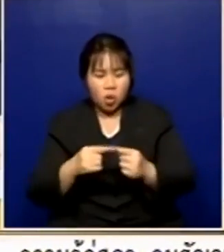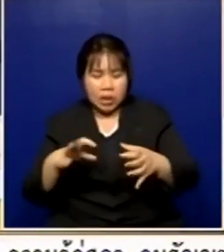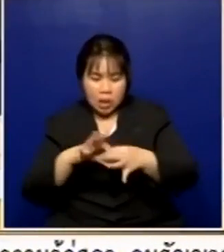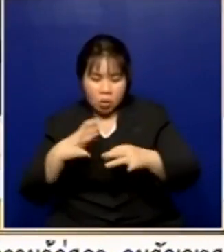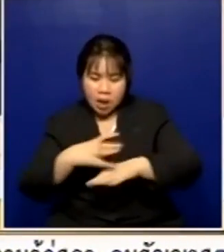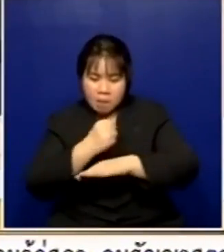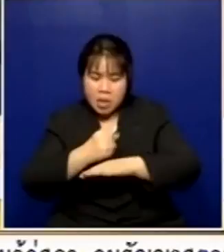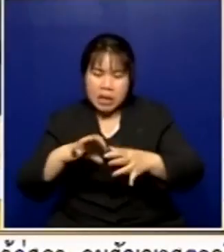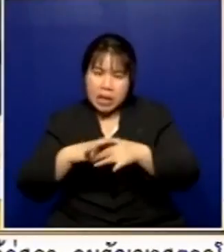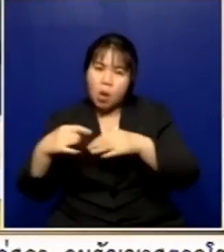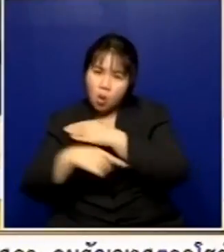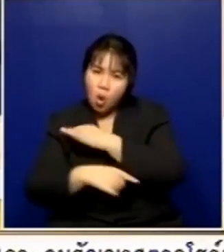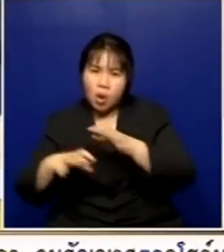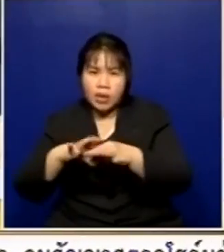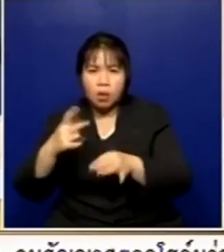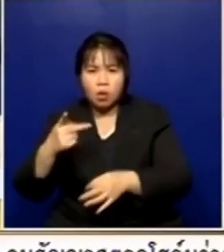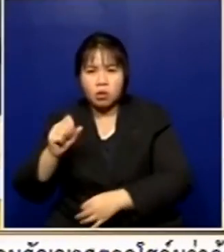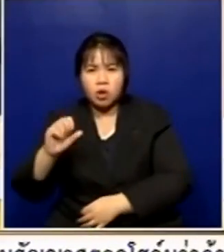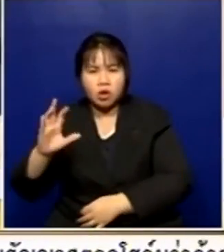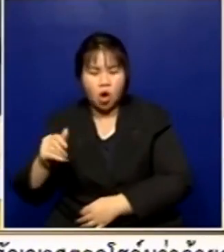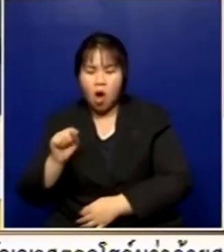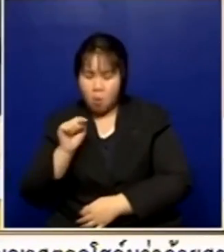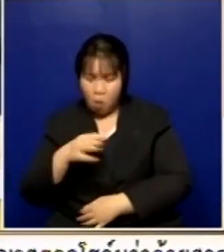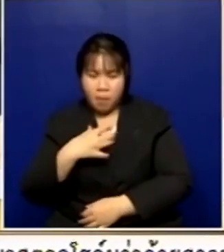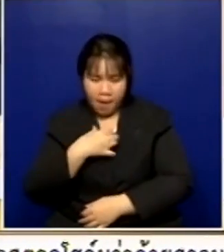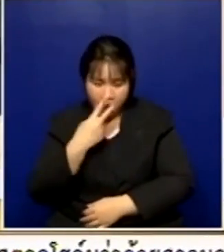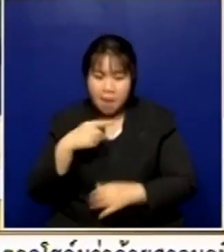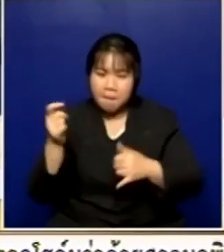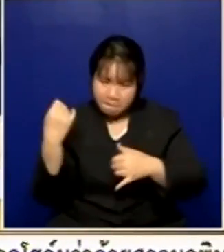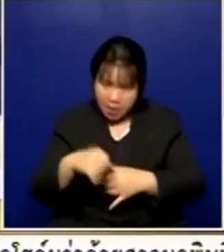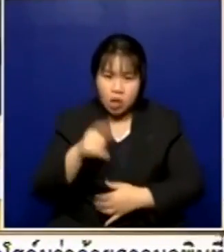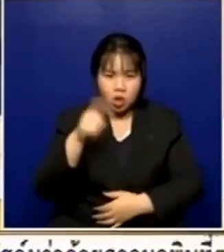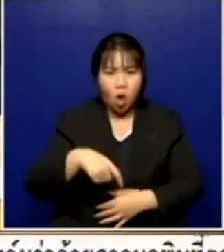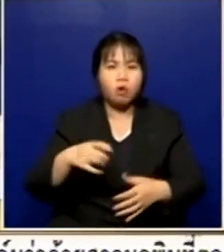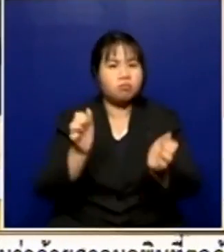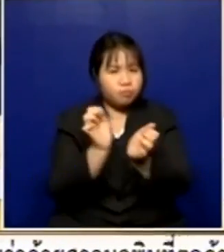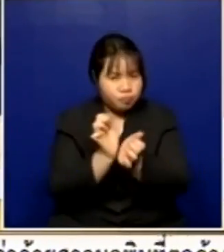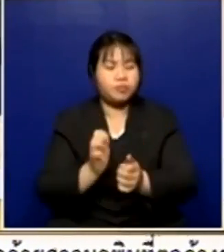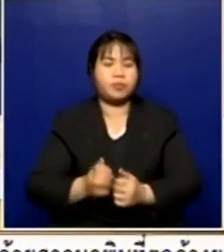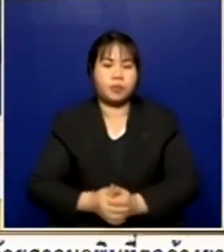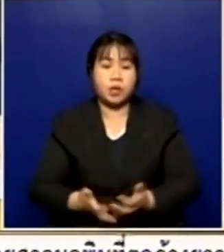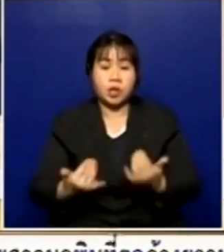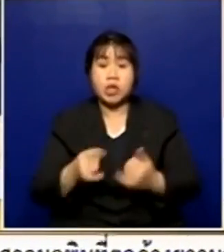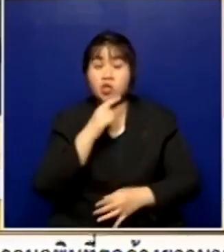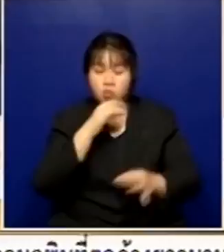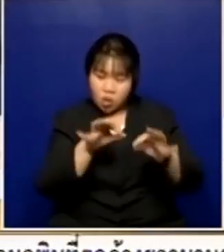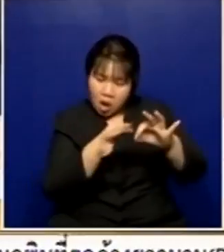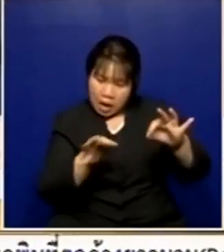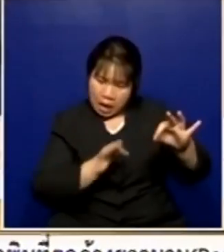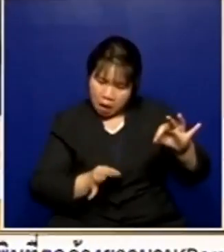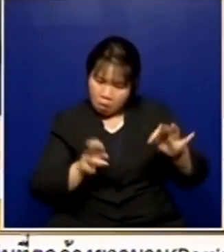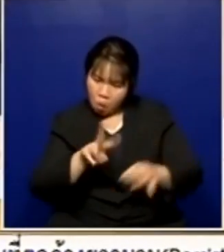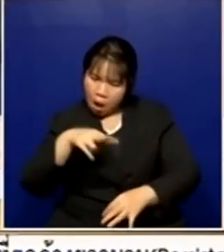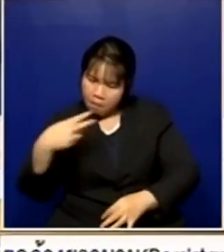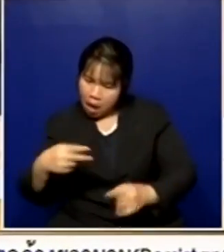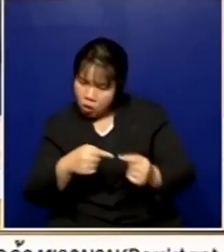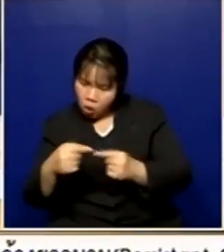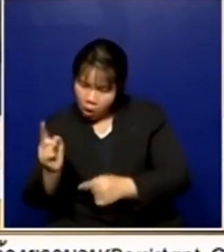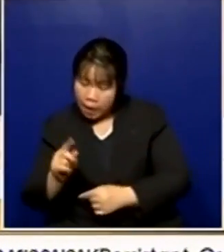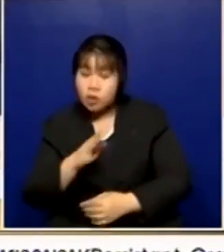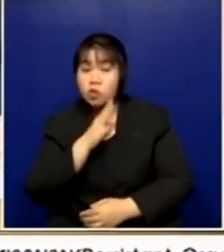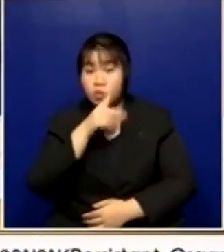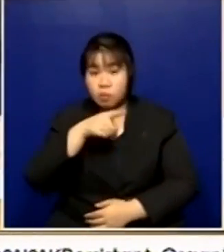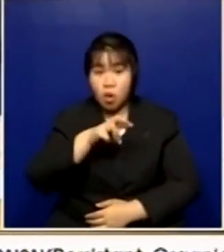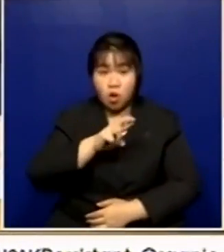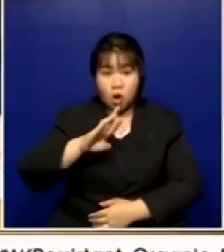นะครับแต่ถ้าหากว่าท่านจำนวนว่าร่างของเราจะเปิดโอกาสให้มันดีความไปสู่จุดนั้นได้อย่างไรการที่เราเสนอยกเลิกพอ